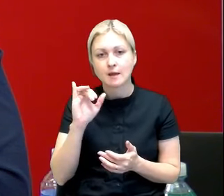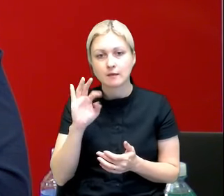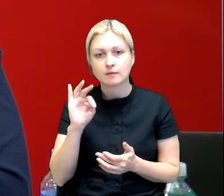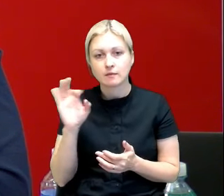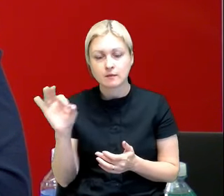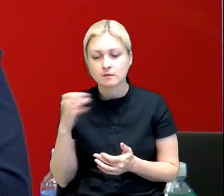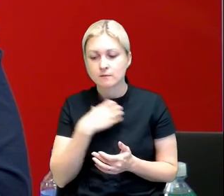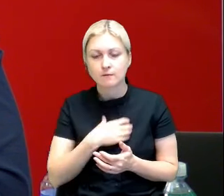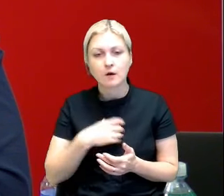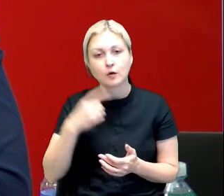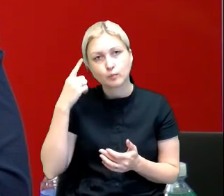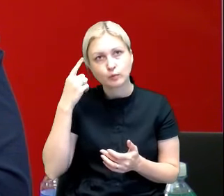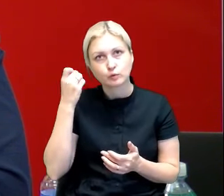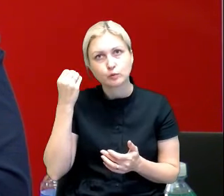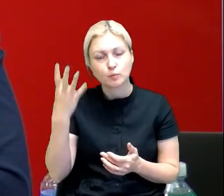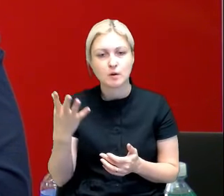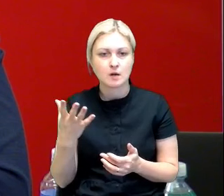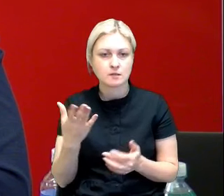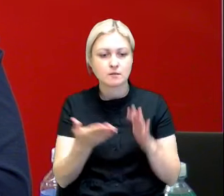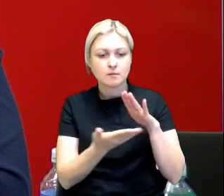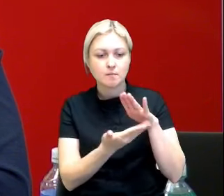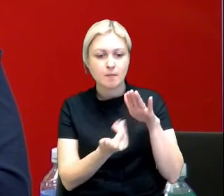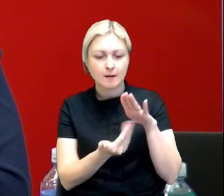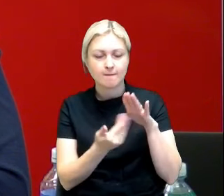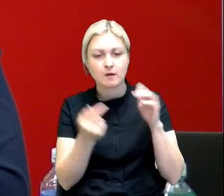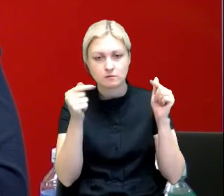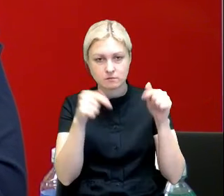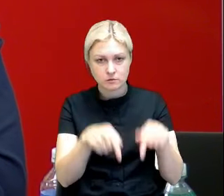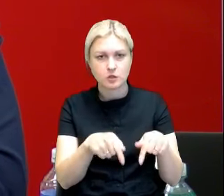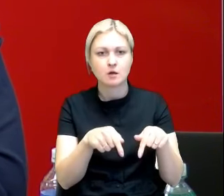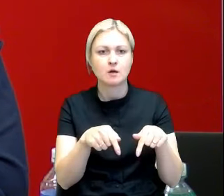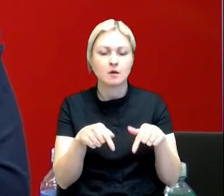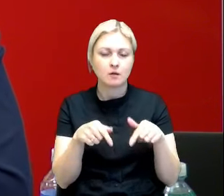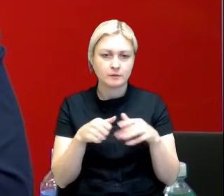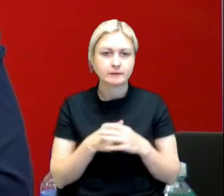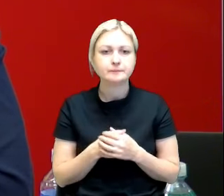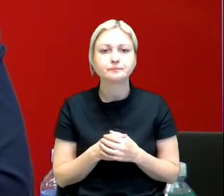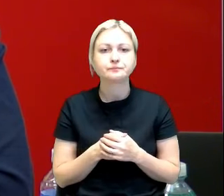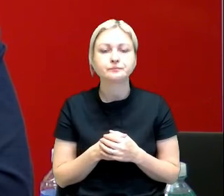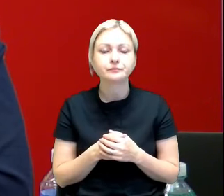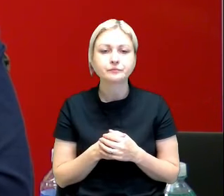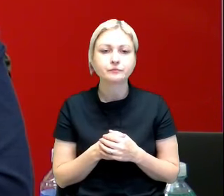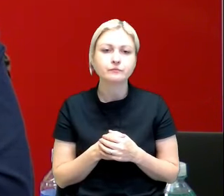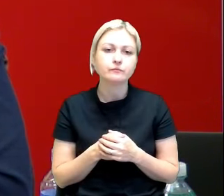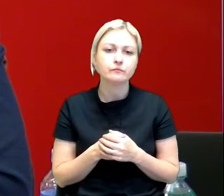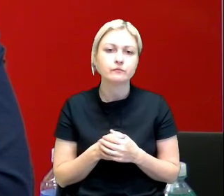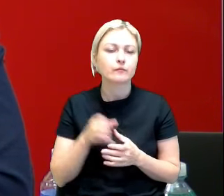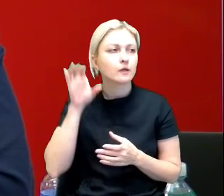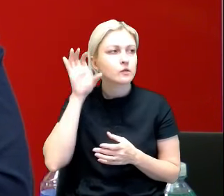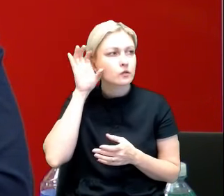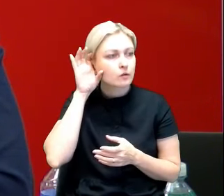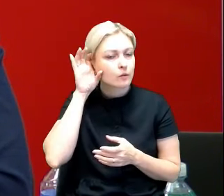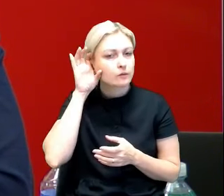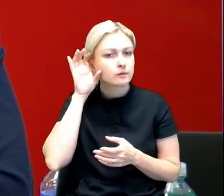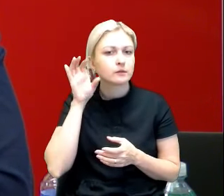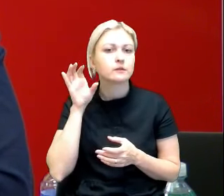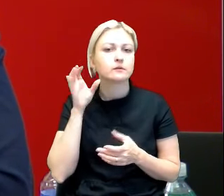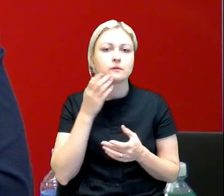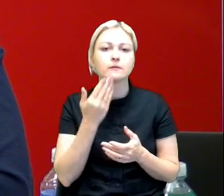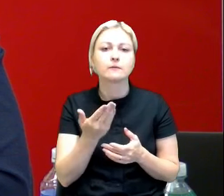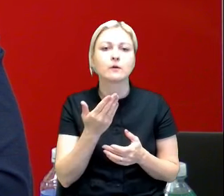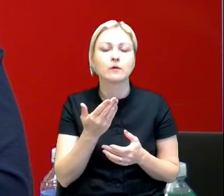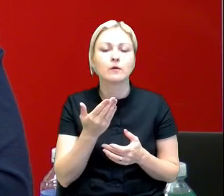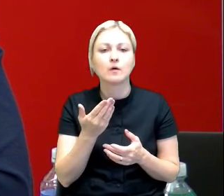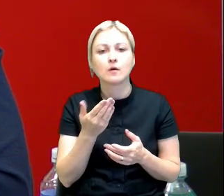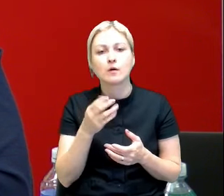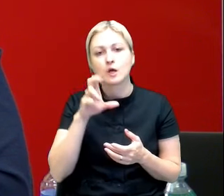pasikvietus čia ir ir ir kalbant įvairiuose kituose formatuose išklausius ir ir ir daktaro česo